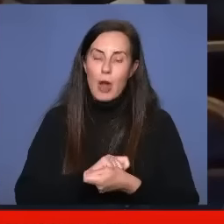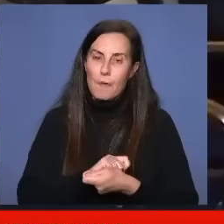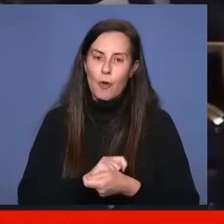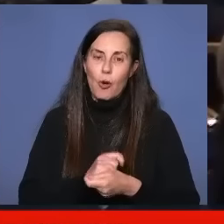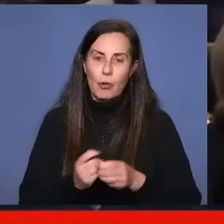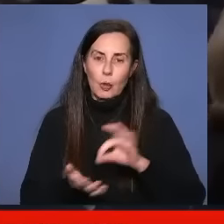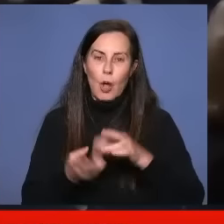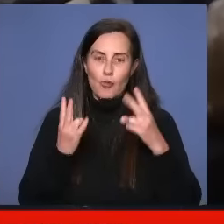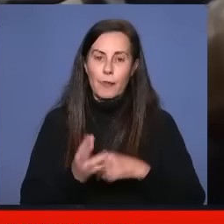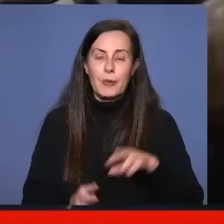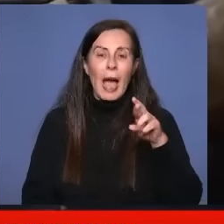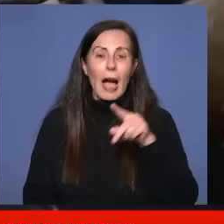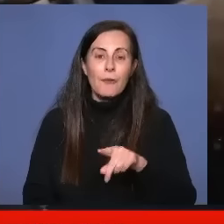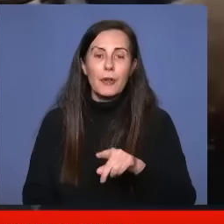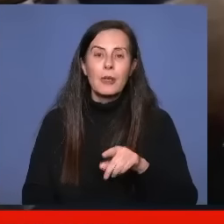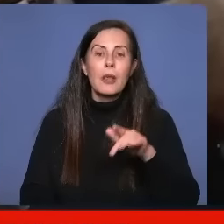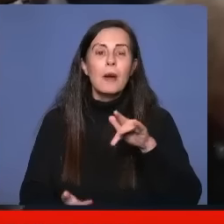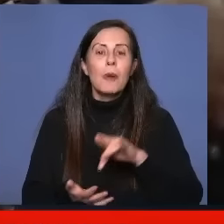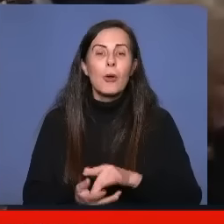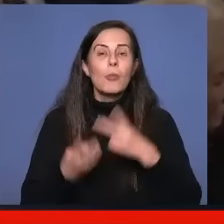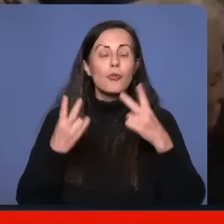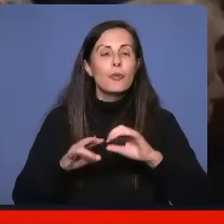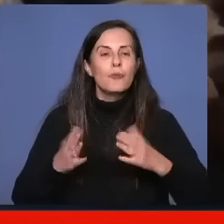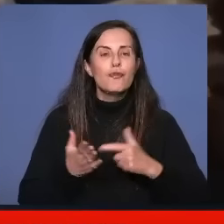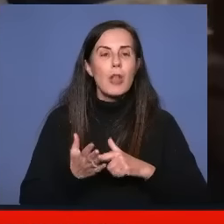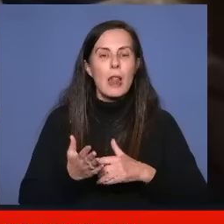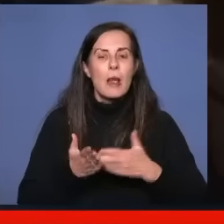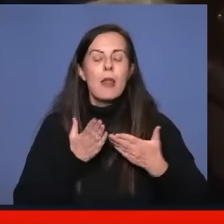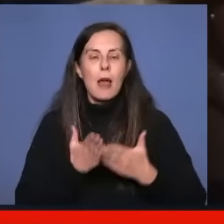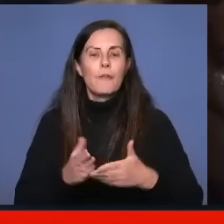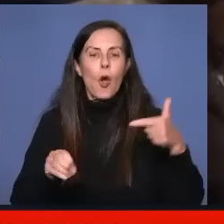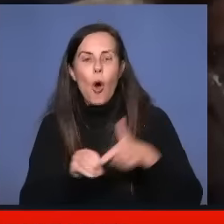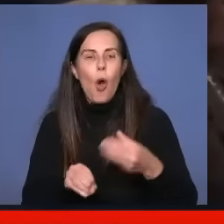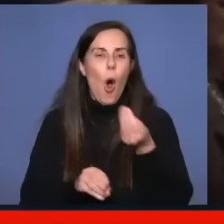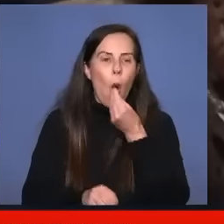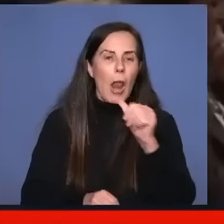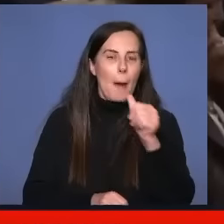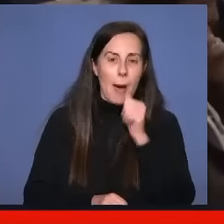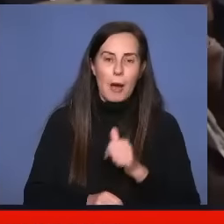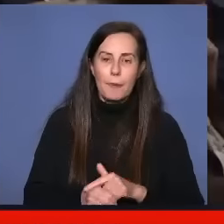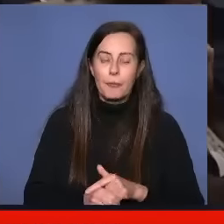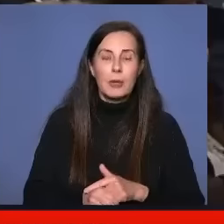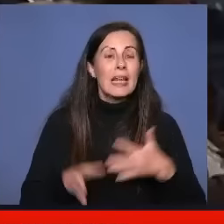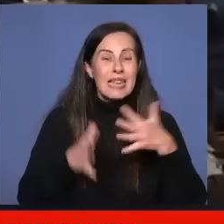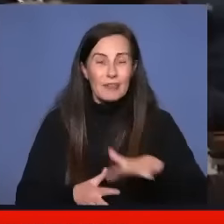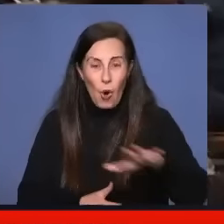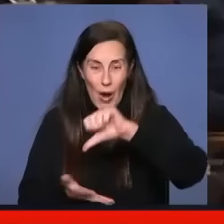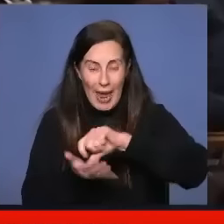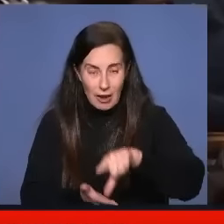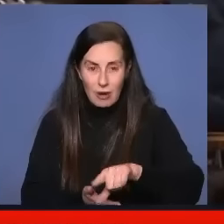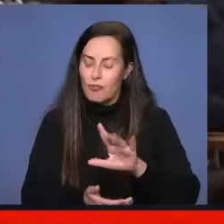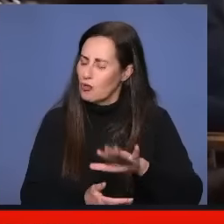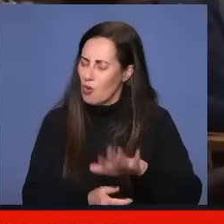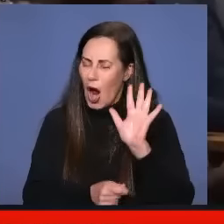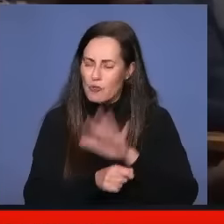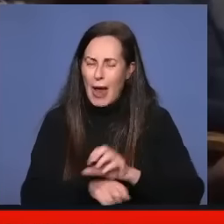Rafah is at the core of the entire humanitarian aid operation. An all-out offensive on the city would be devastating